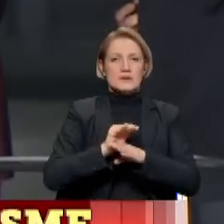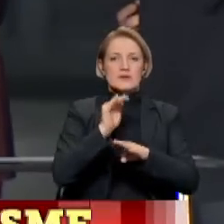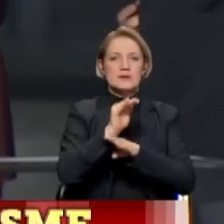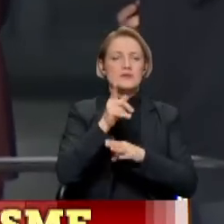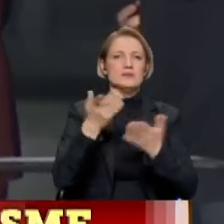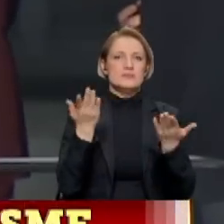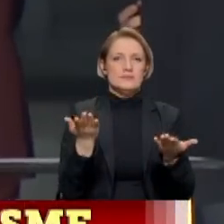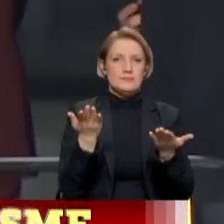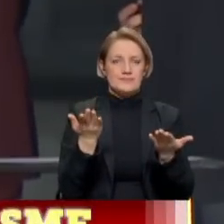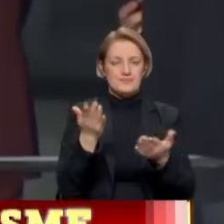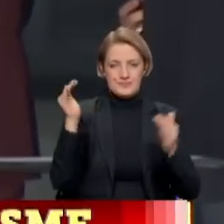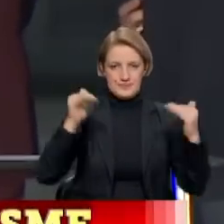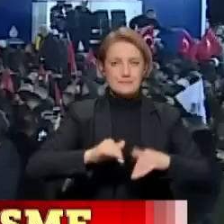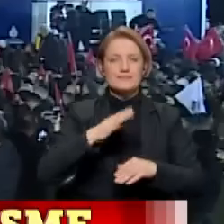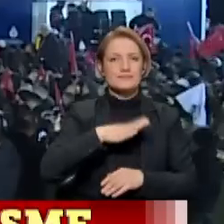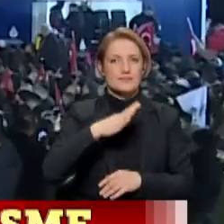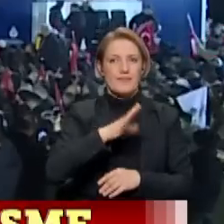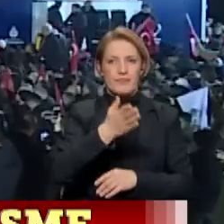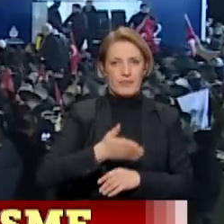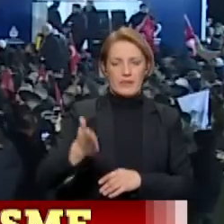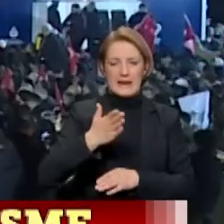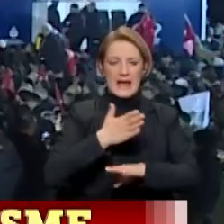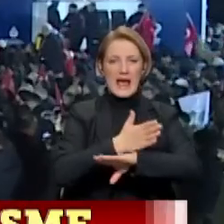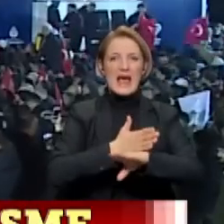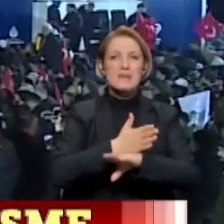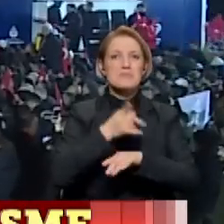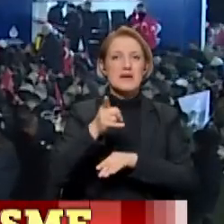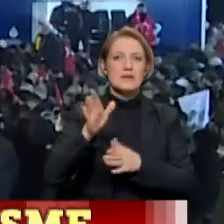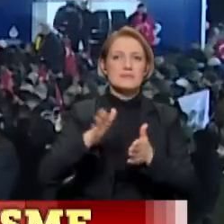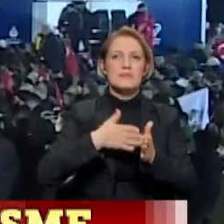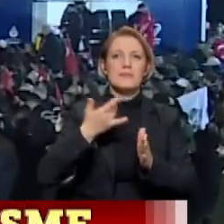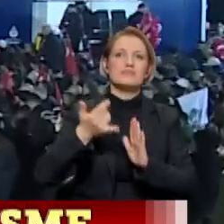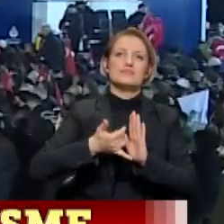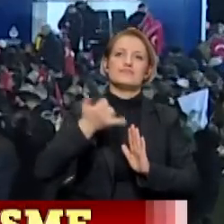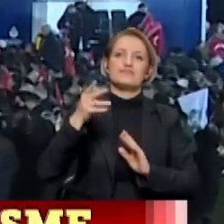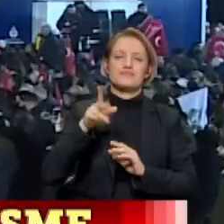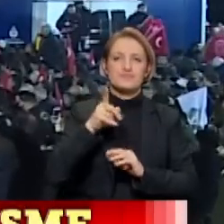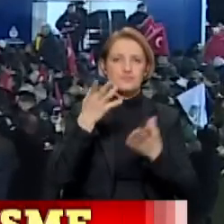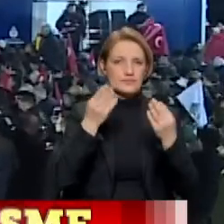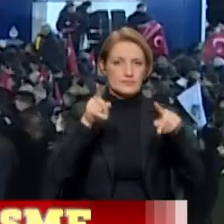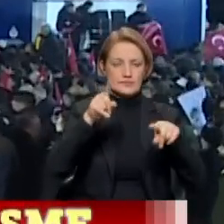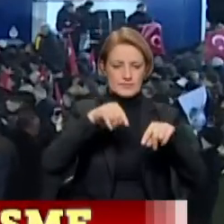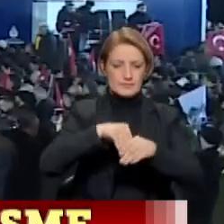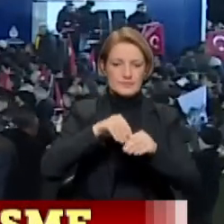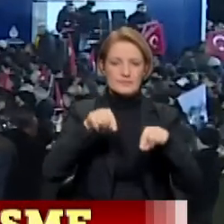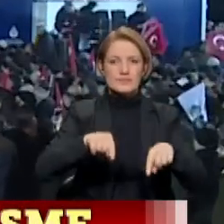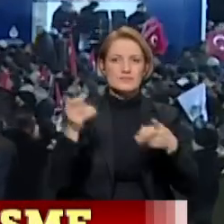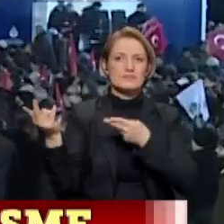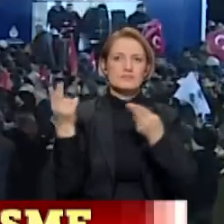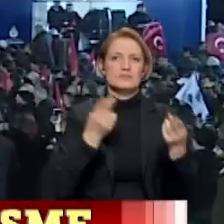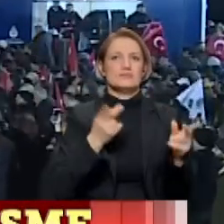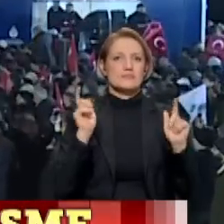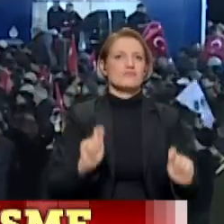yaşanmaz hale getirmek isteyenlerin ekmeğine yağ sürmüş olurduk. Onun için sizi buraya davet